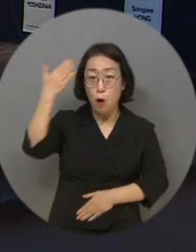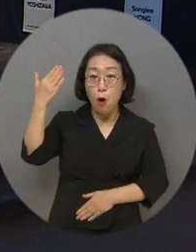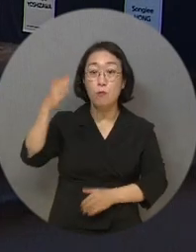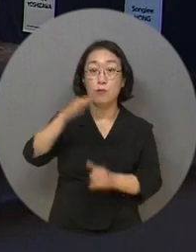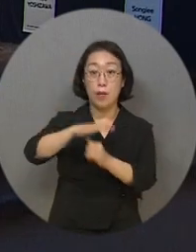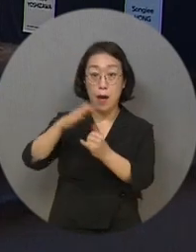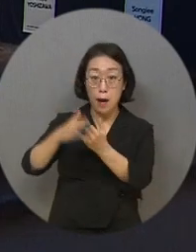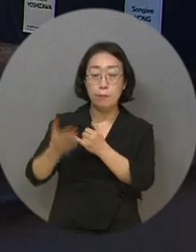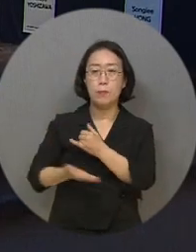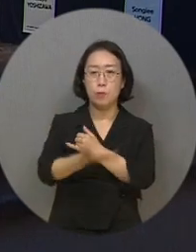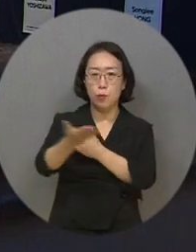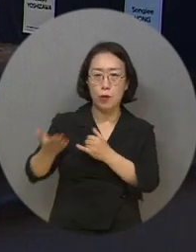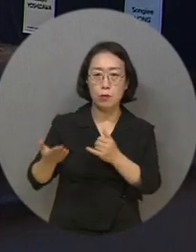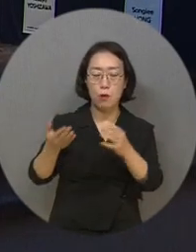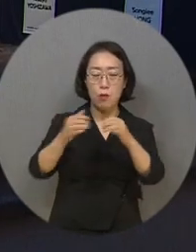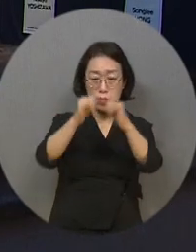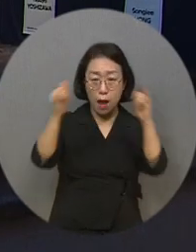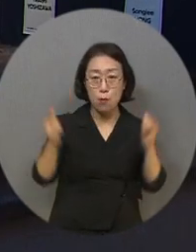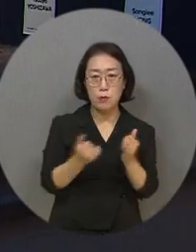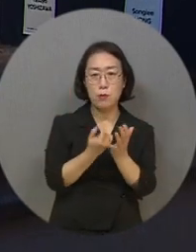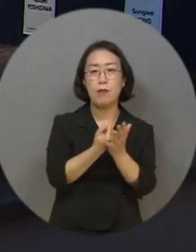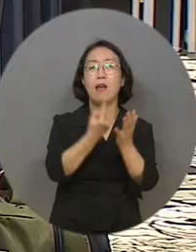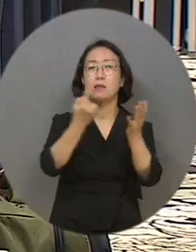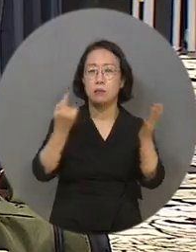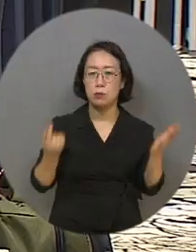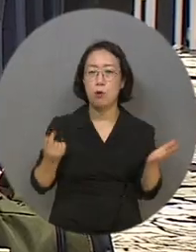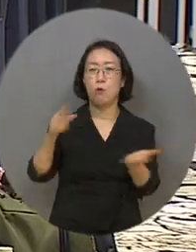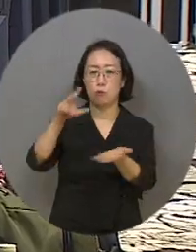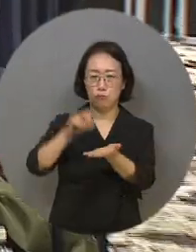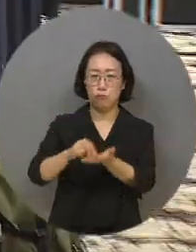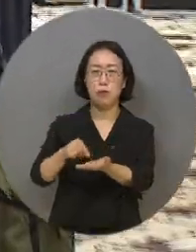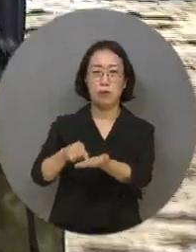고립과 사회적 단절 문제도 함께 언급됐습니다.